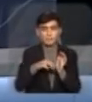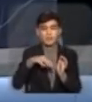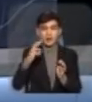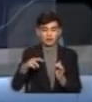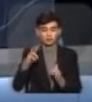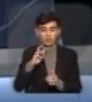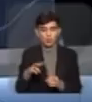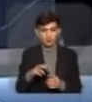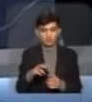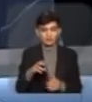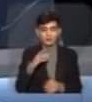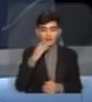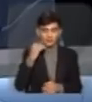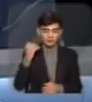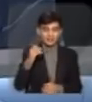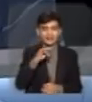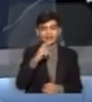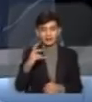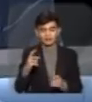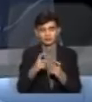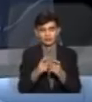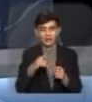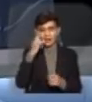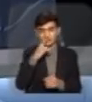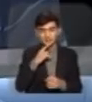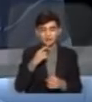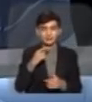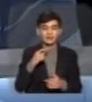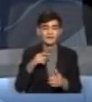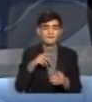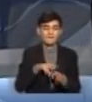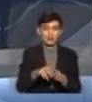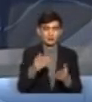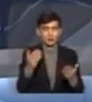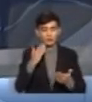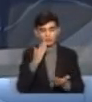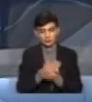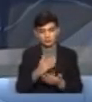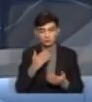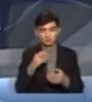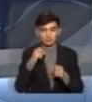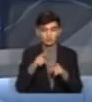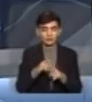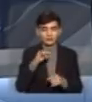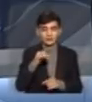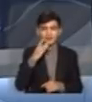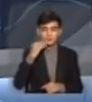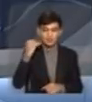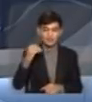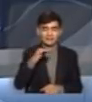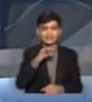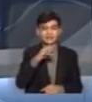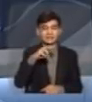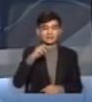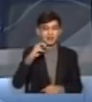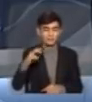доллардан астам. Ақш пен Иран жанжалы Қазақстанға қандай залалын тигізуі мүмкін? Ақш ислам мемлекетіне қарсы